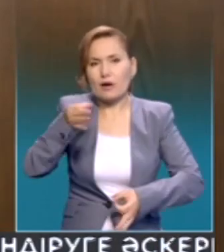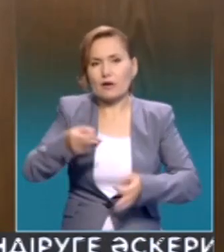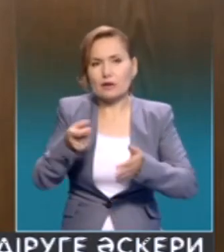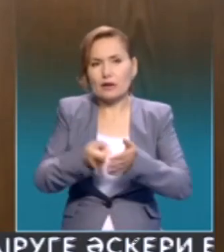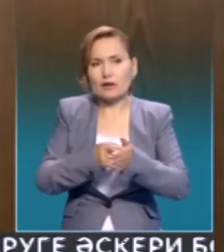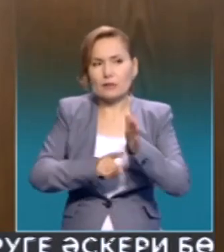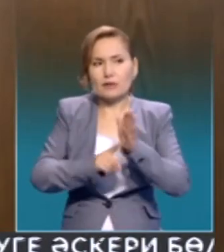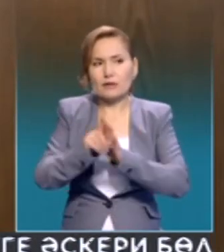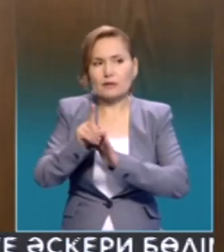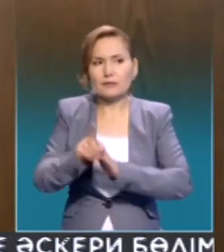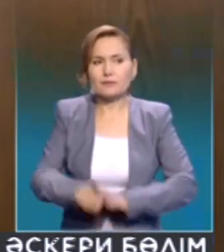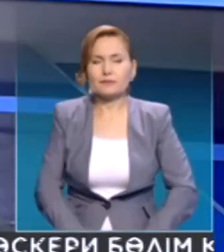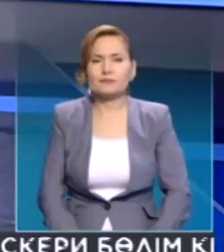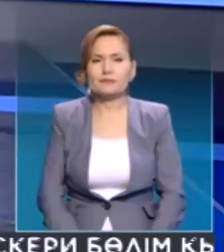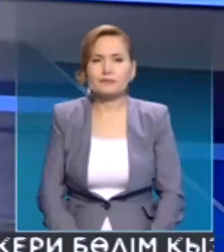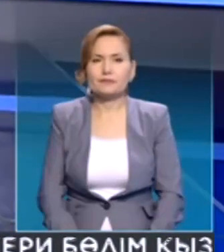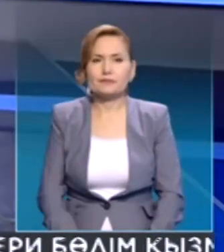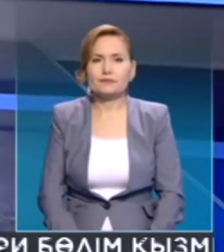сотта қаралуда.